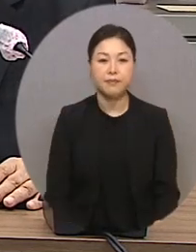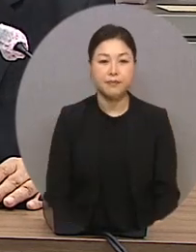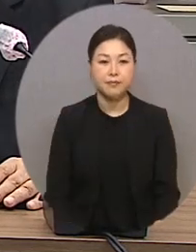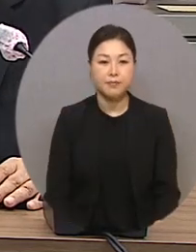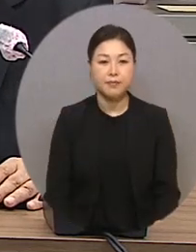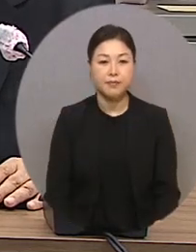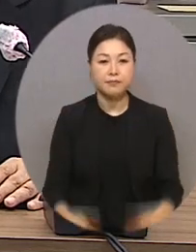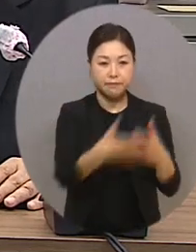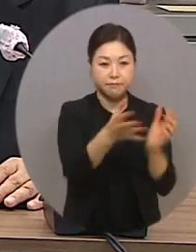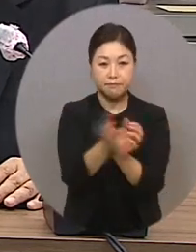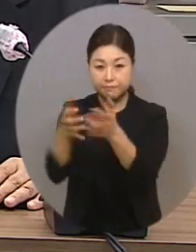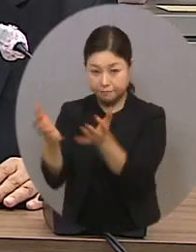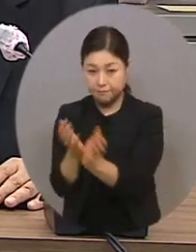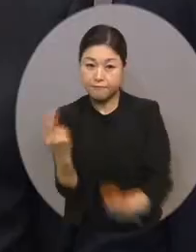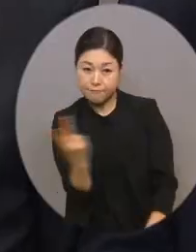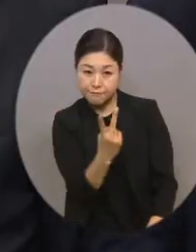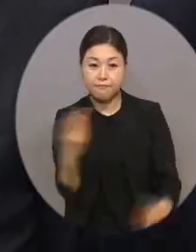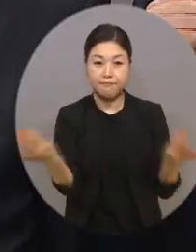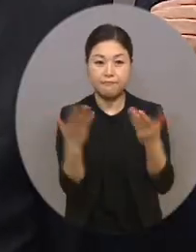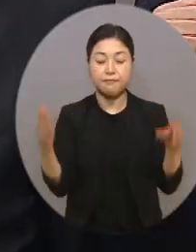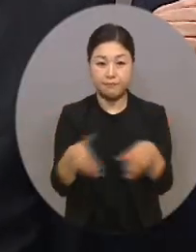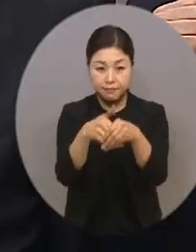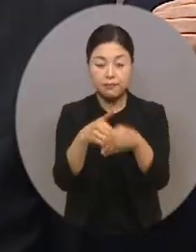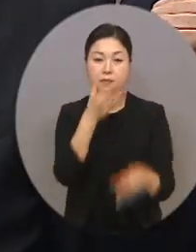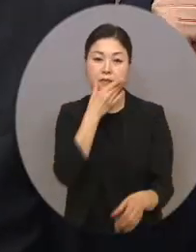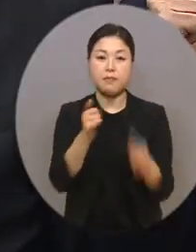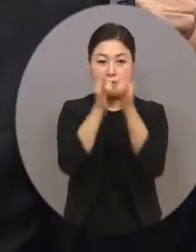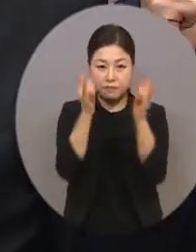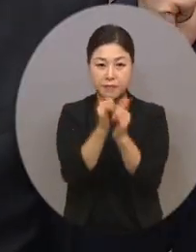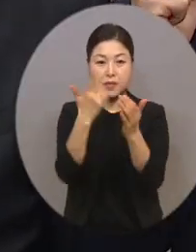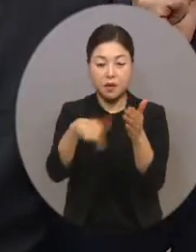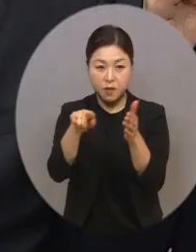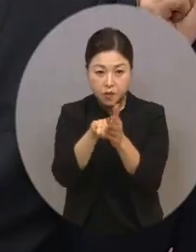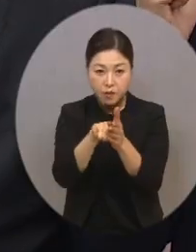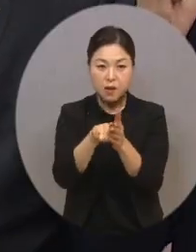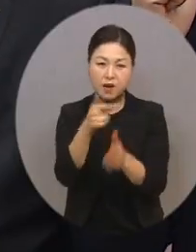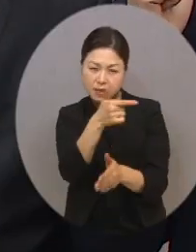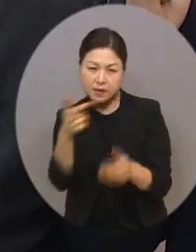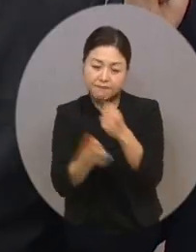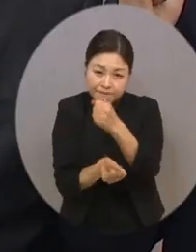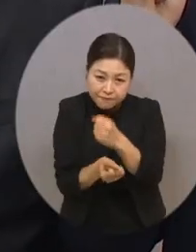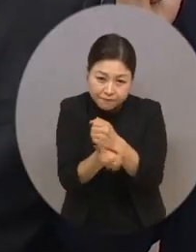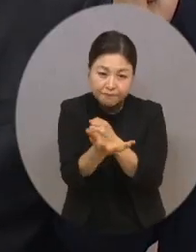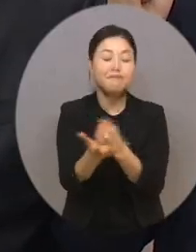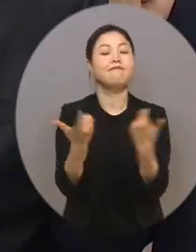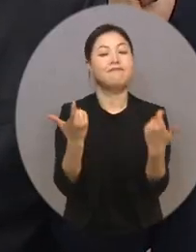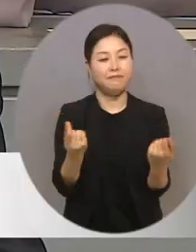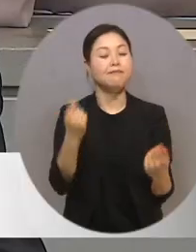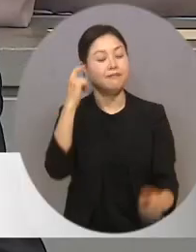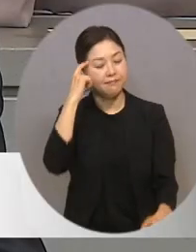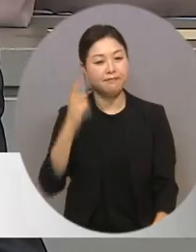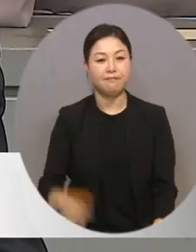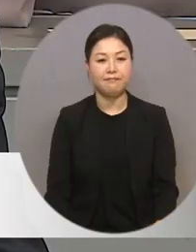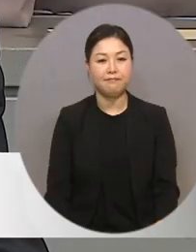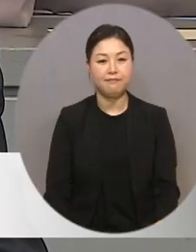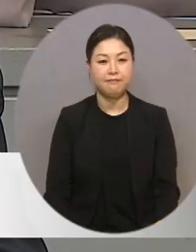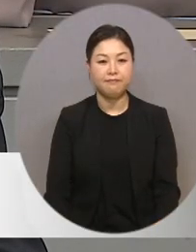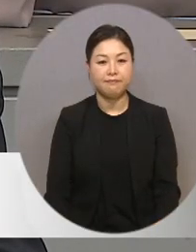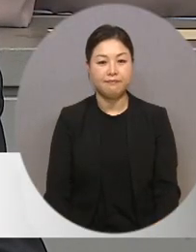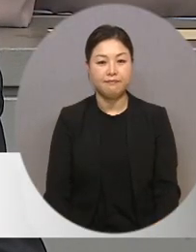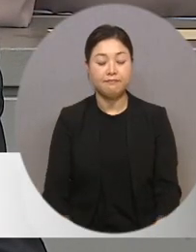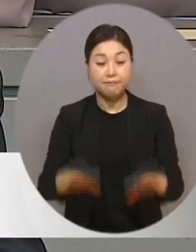두 단체 업무 협약을 통해 복지 사회를 위한 시너지 효과를 낼 것을 다짐하기도 했습니다 이변